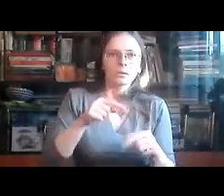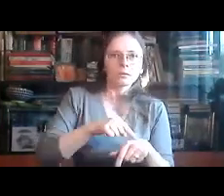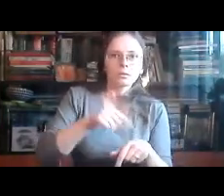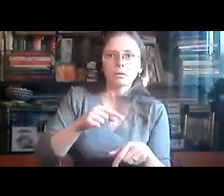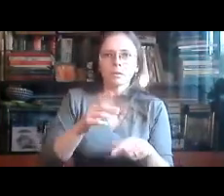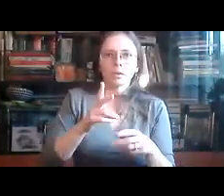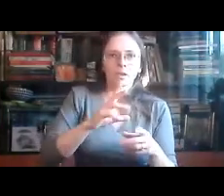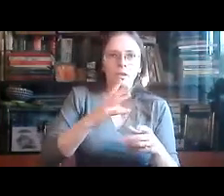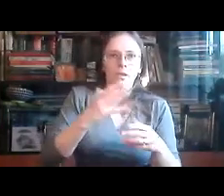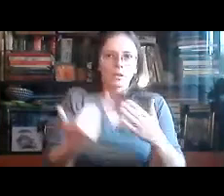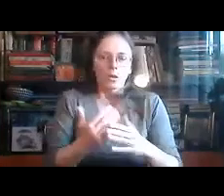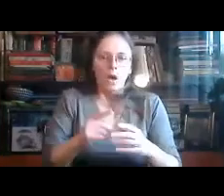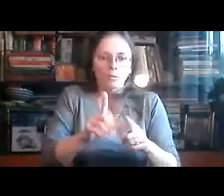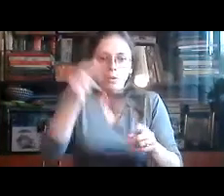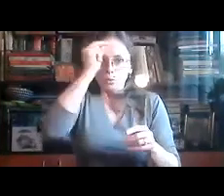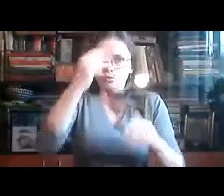технологии, осваивать